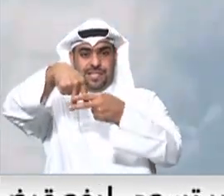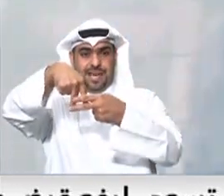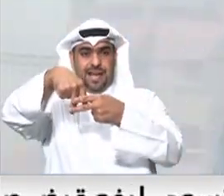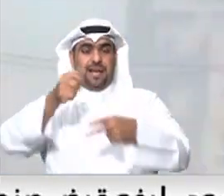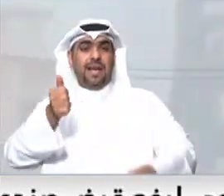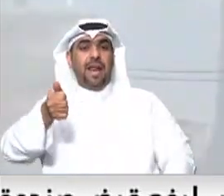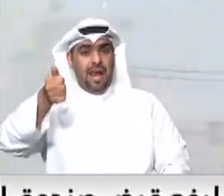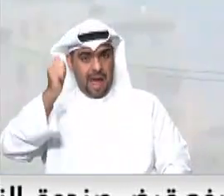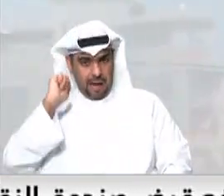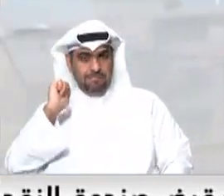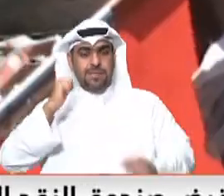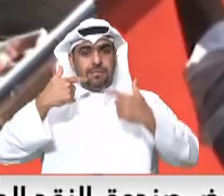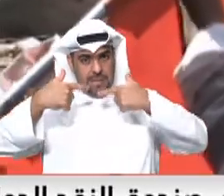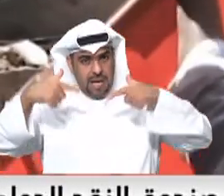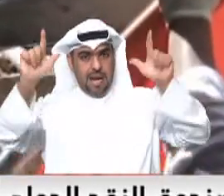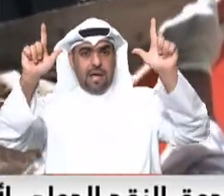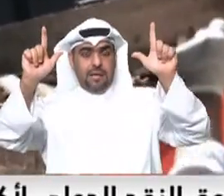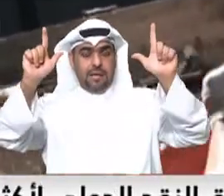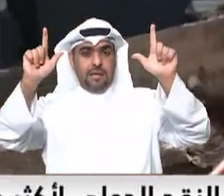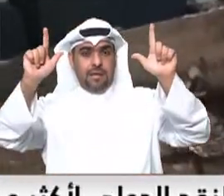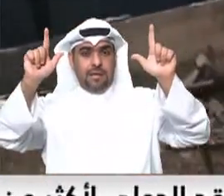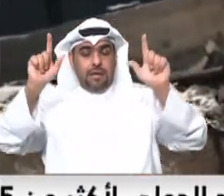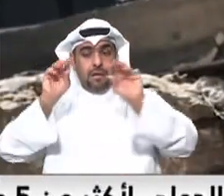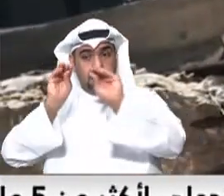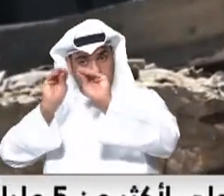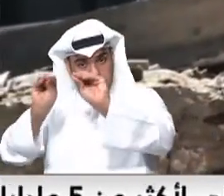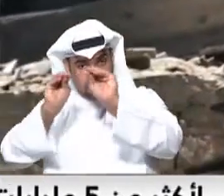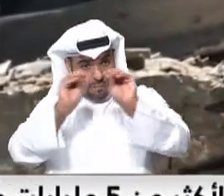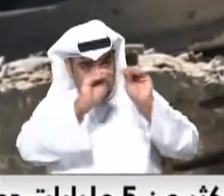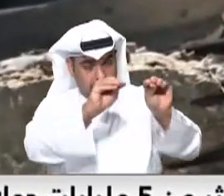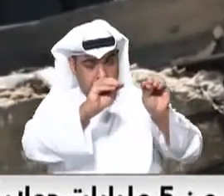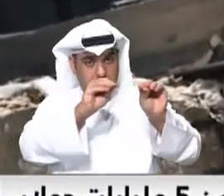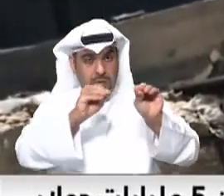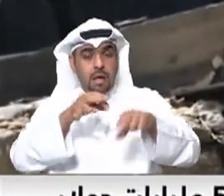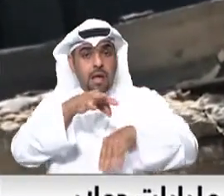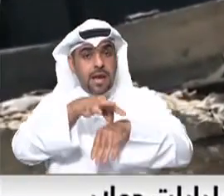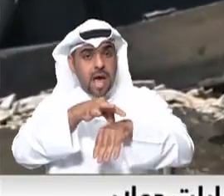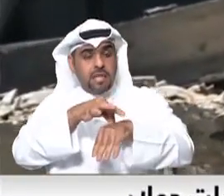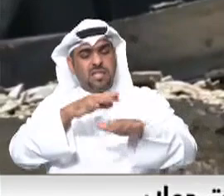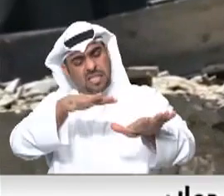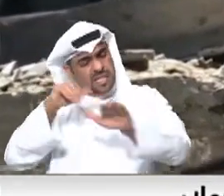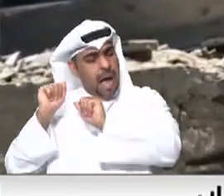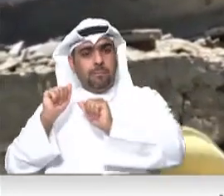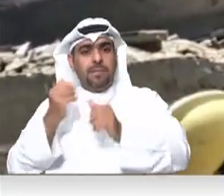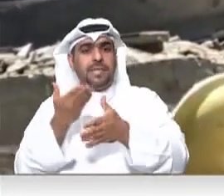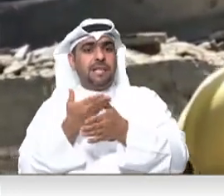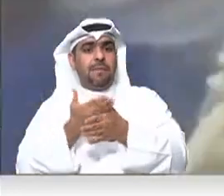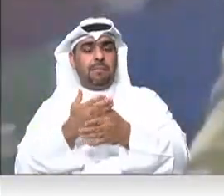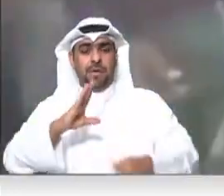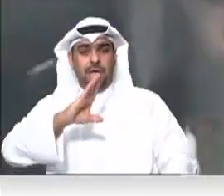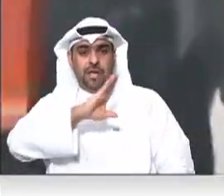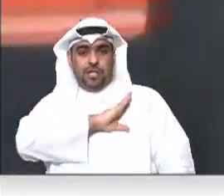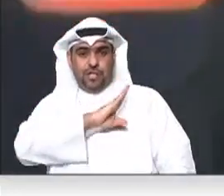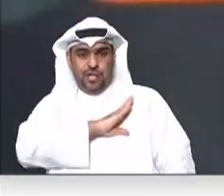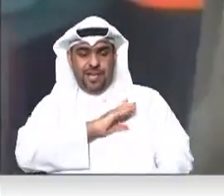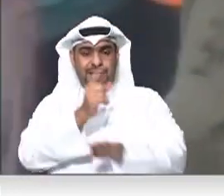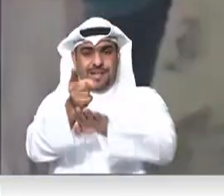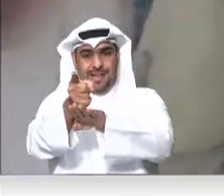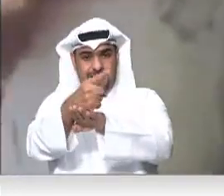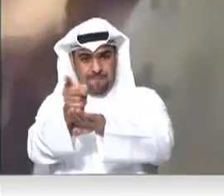على ضرورة إخلاء هذه المدن. اللجنة الدولية للصليب الأحمر أعلنت أن الترحيل